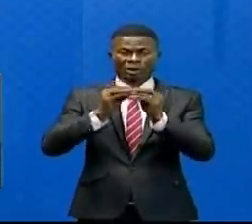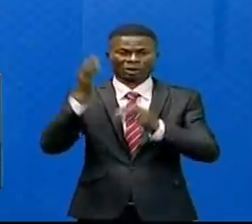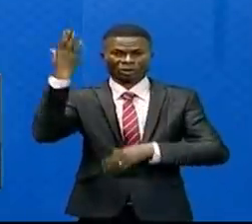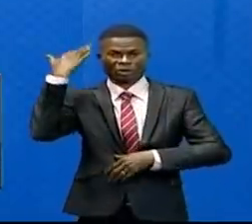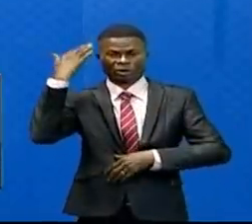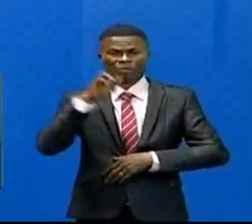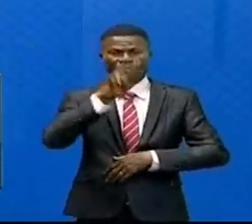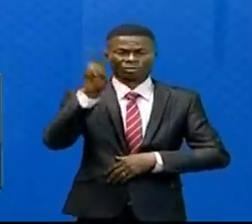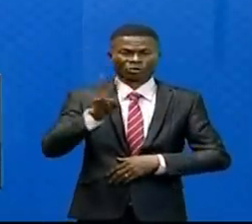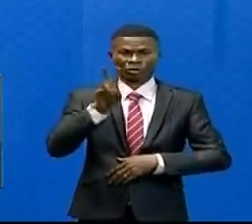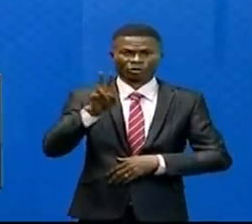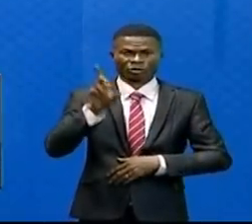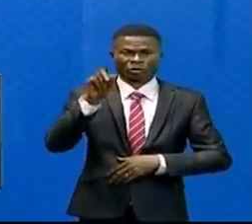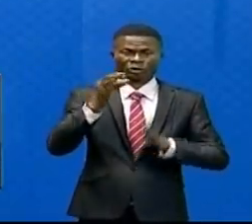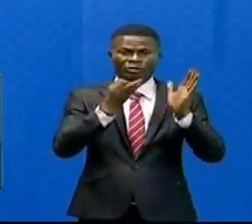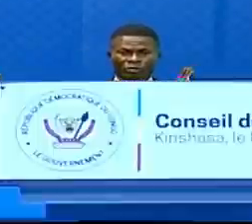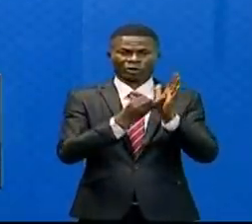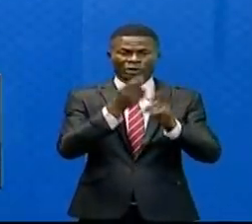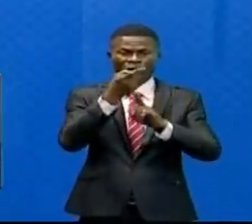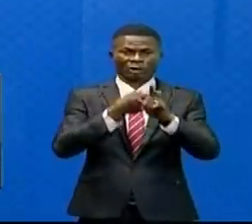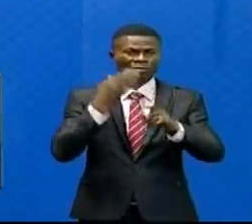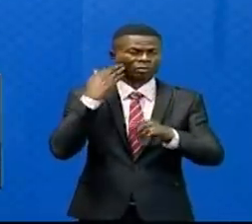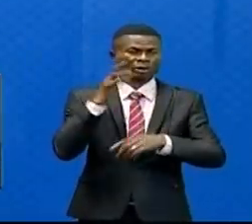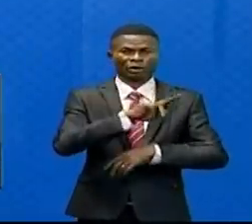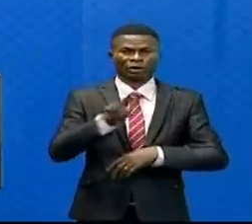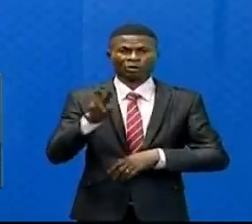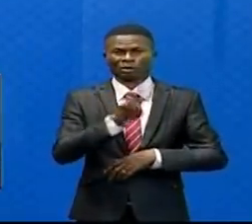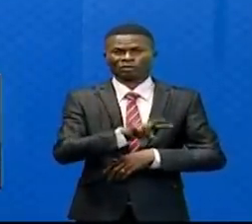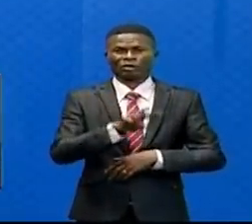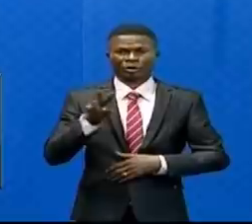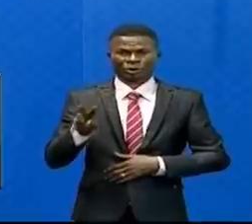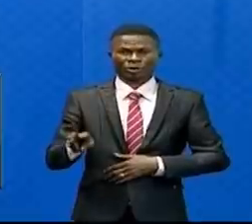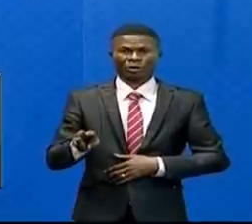le vendredi 27 mai 2022.